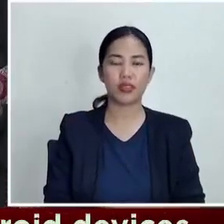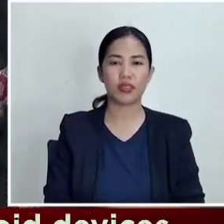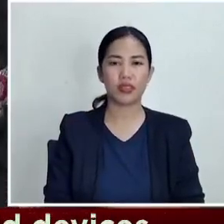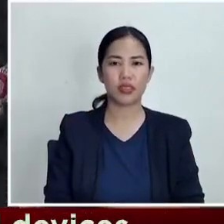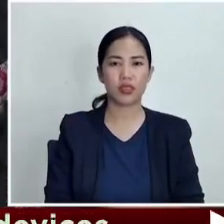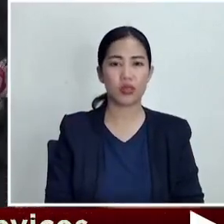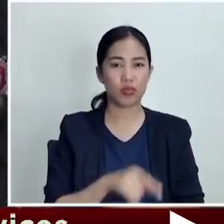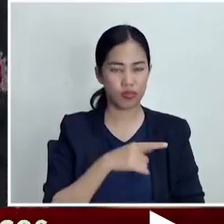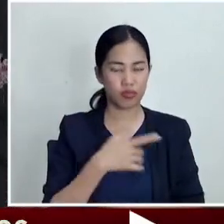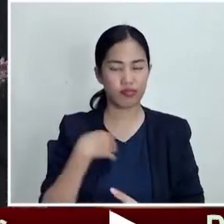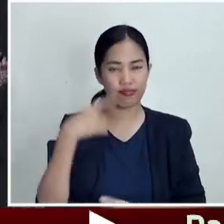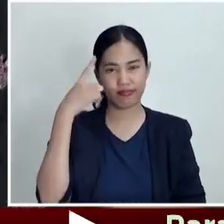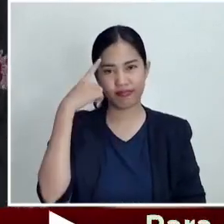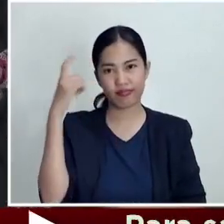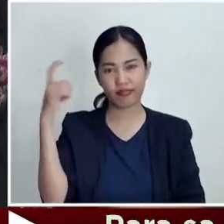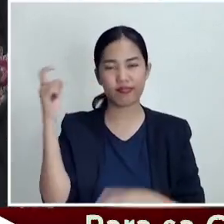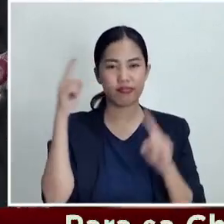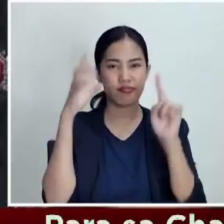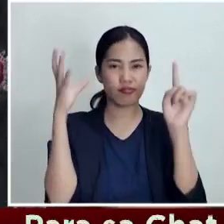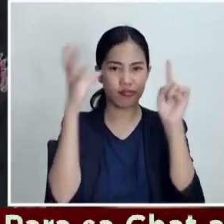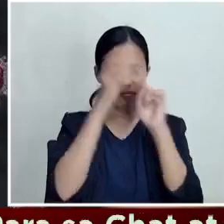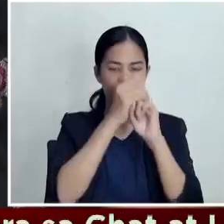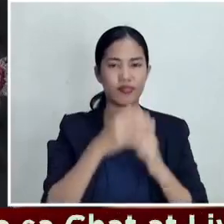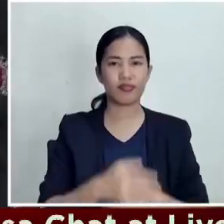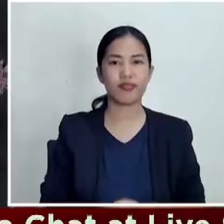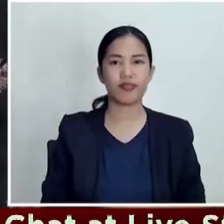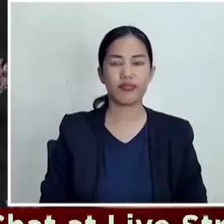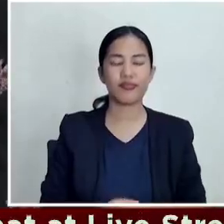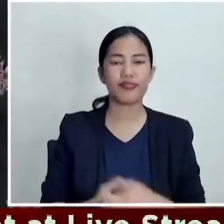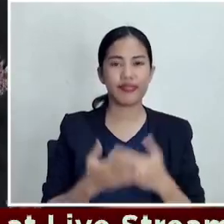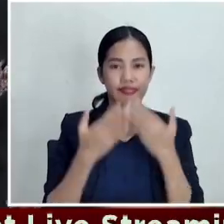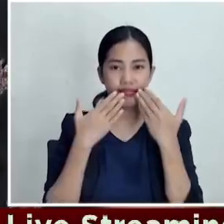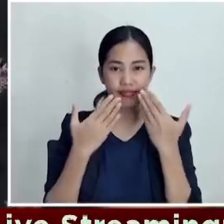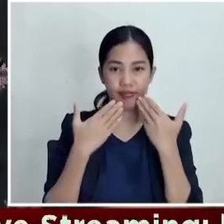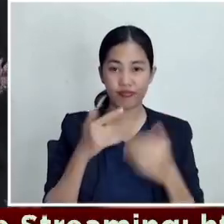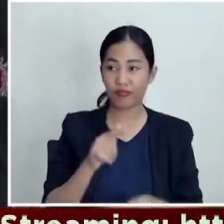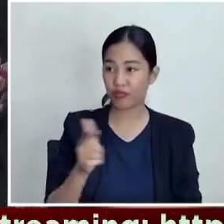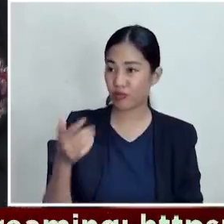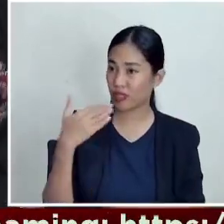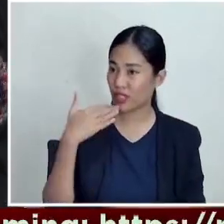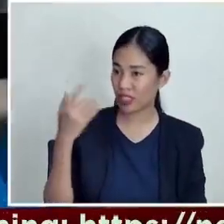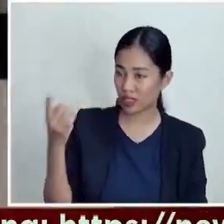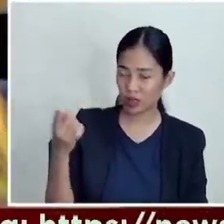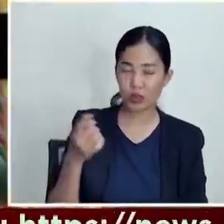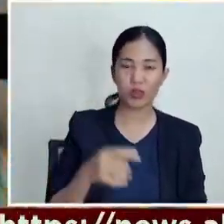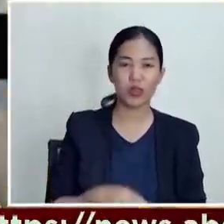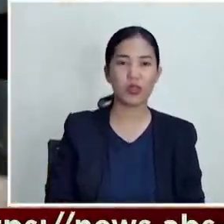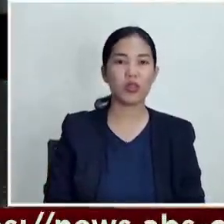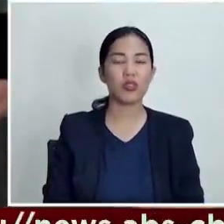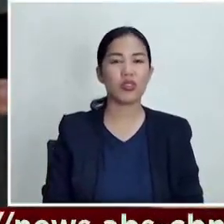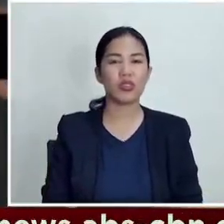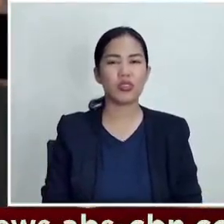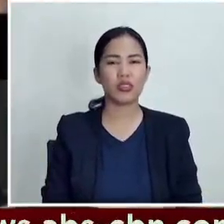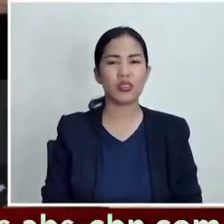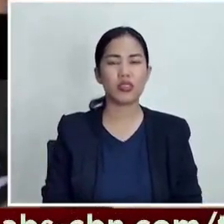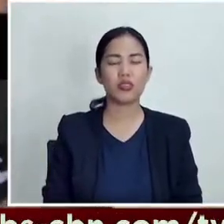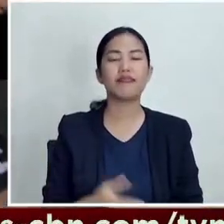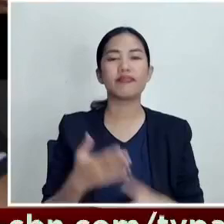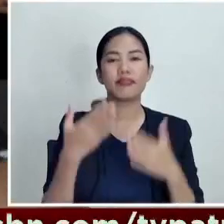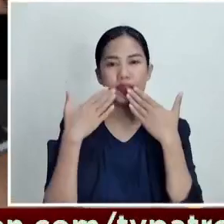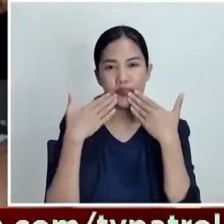niya. Na, ayan, pasalamat ka kay Sir Noli De Castro. Salamat po,